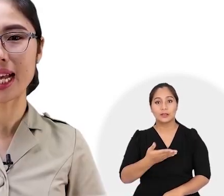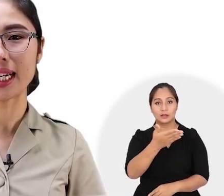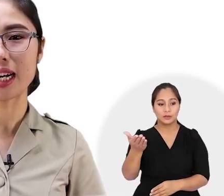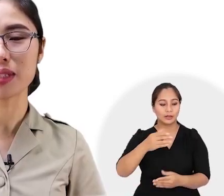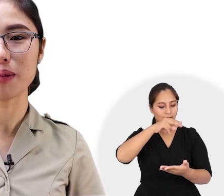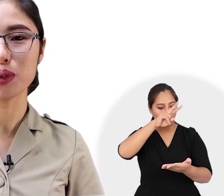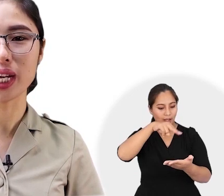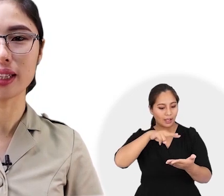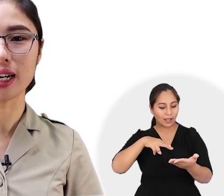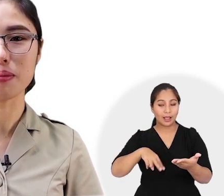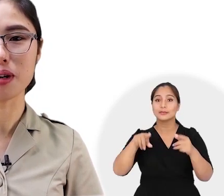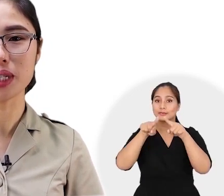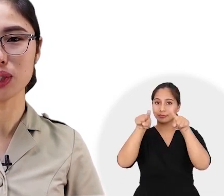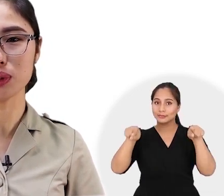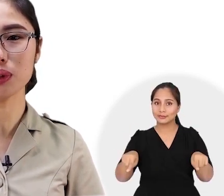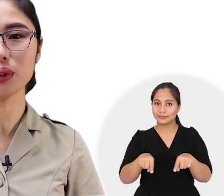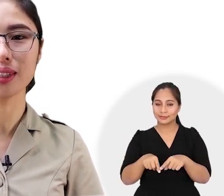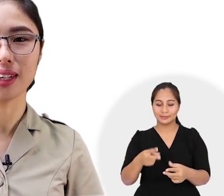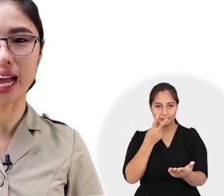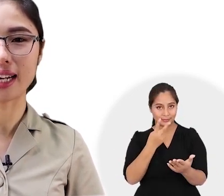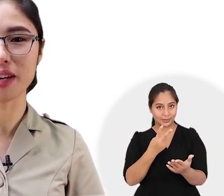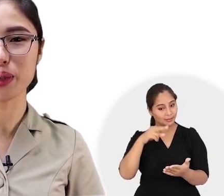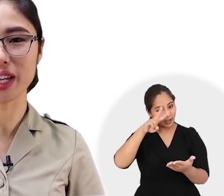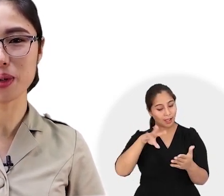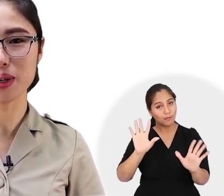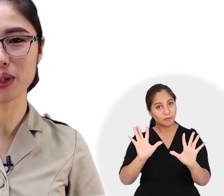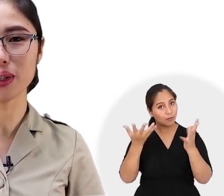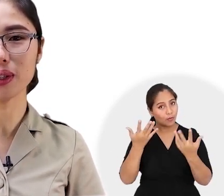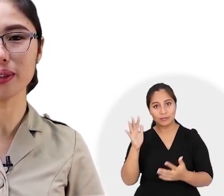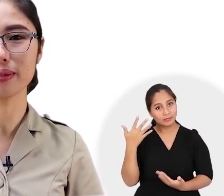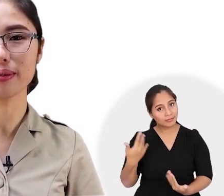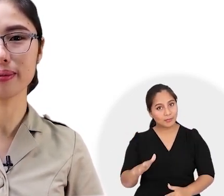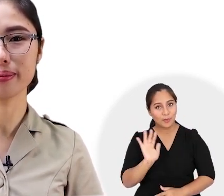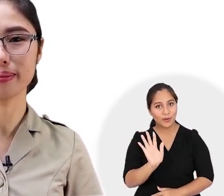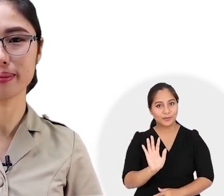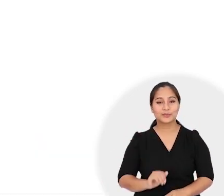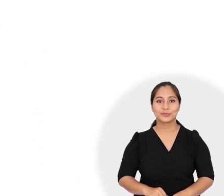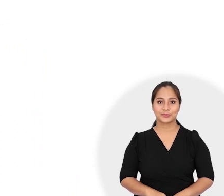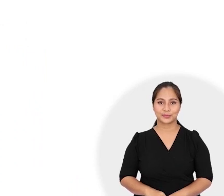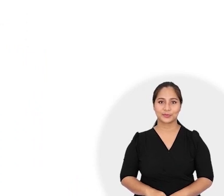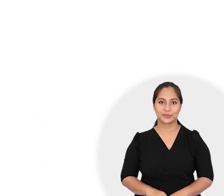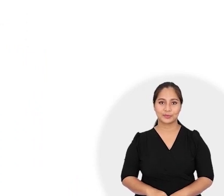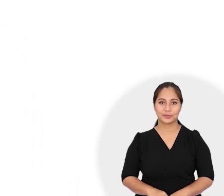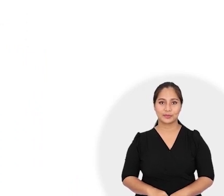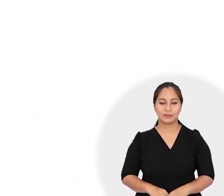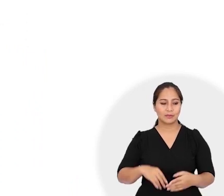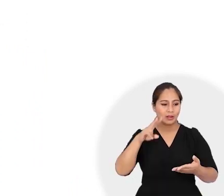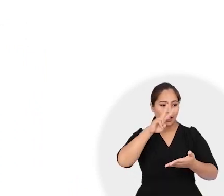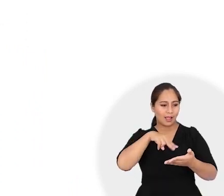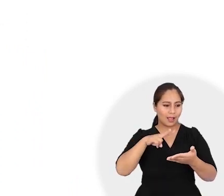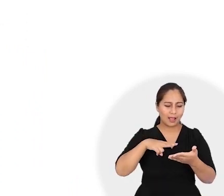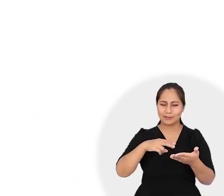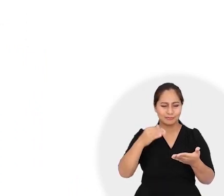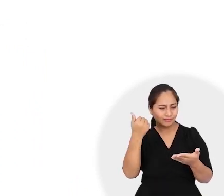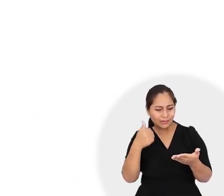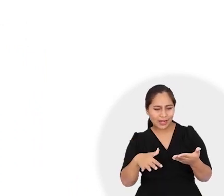พวกหลานอ่านคำศัพท์อยู่ในแต่ละบล็อกเบิ่งดูอ่านได้หมดแล้วบ่ถ้าอ่านบ่